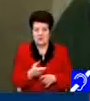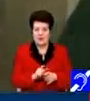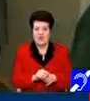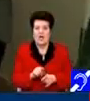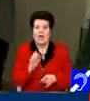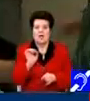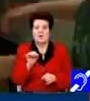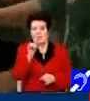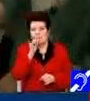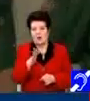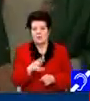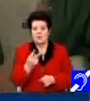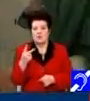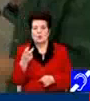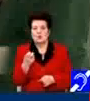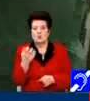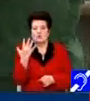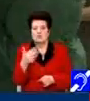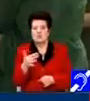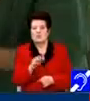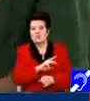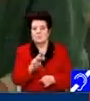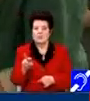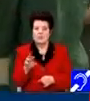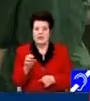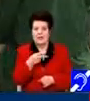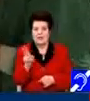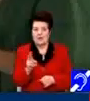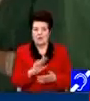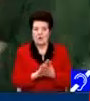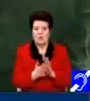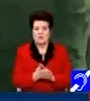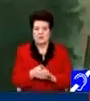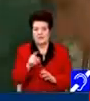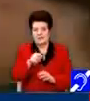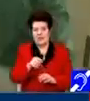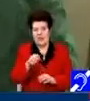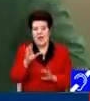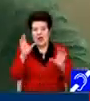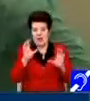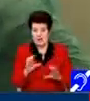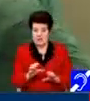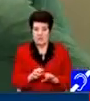într-un an nu poate depăși 250.000 de euro și asta în condițiile indicate de lege. În cazul de față, tratamentul nu intră